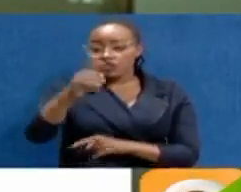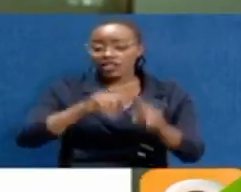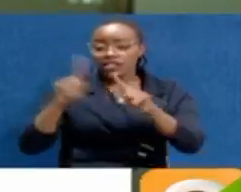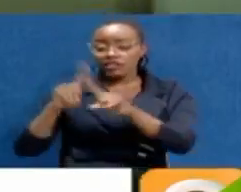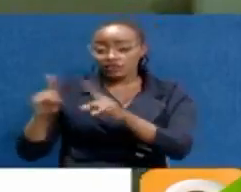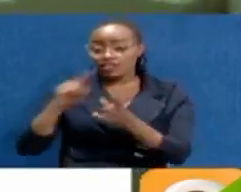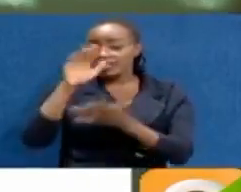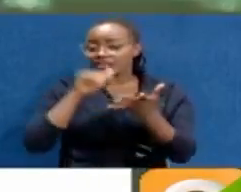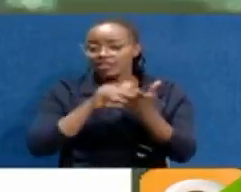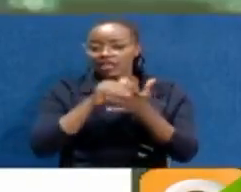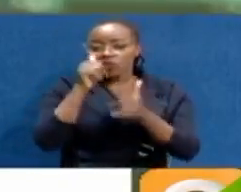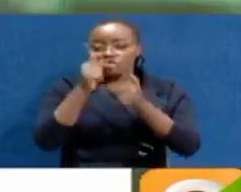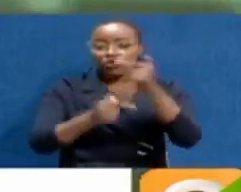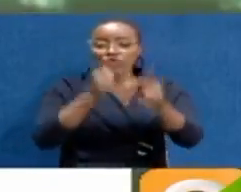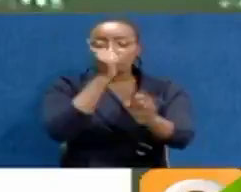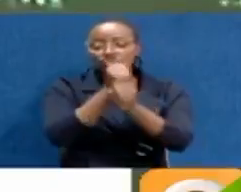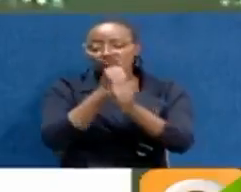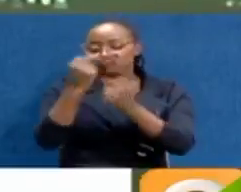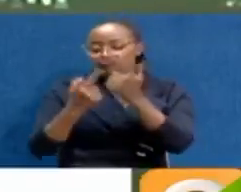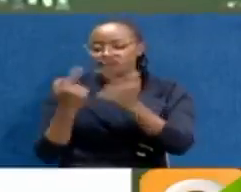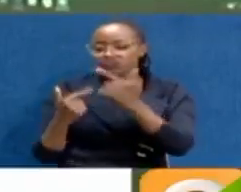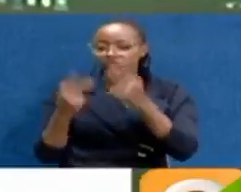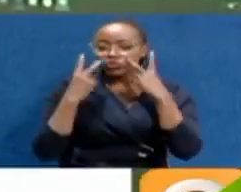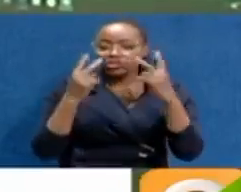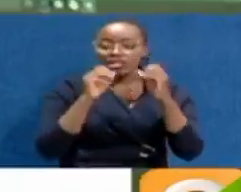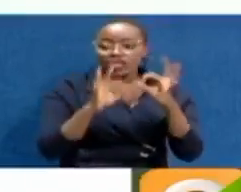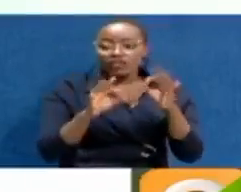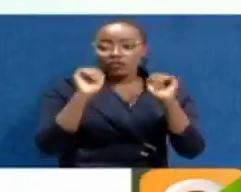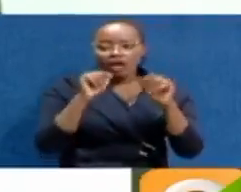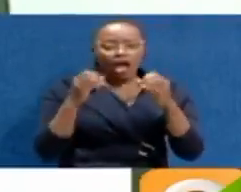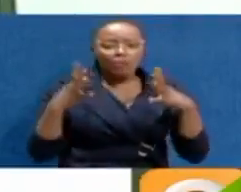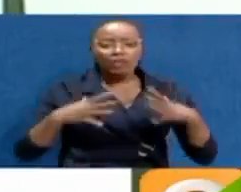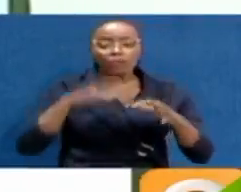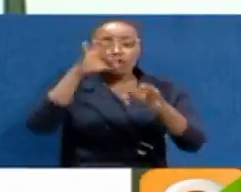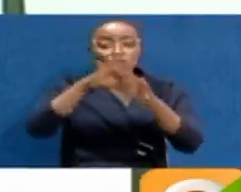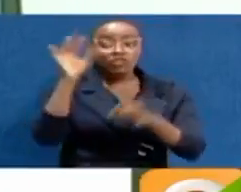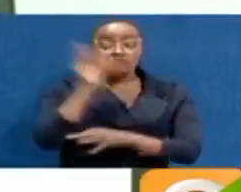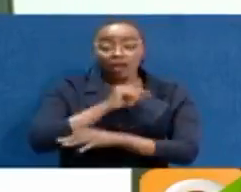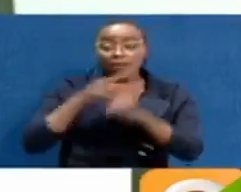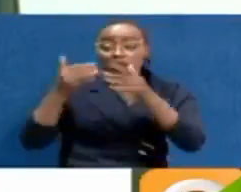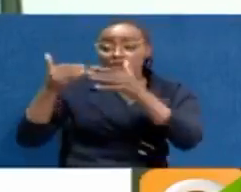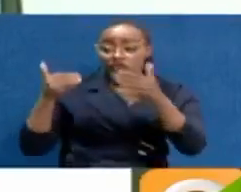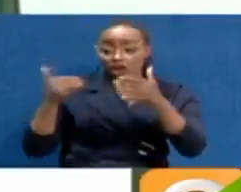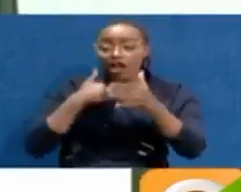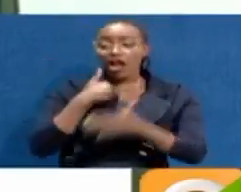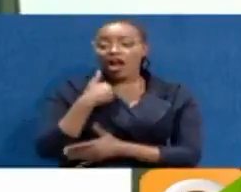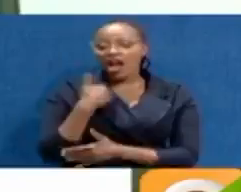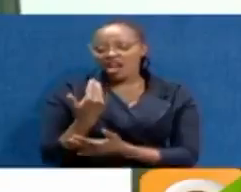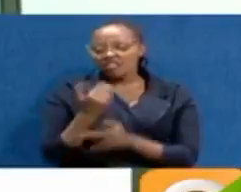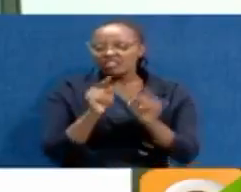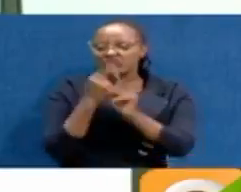vituo mbalimbali bado wanazidi kufanya hesabu kuona kwamba ni wangapi wamepiga kura. Lakini hapo awali kulikuwa